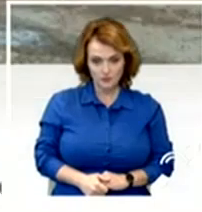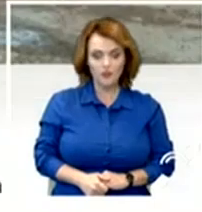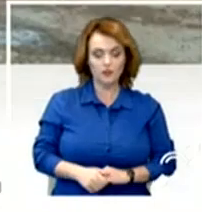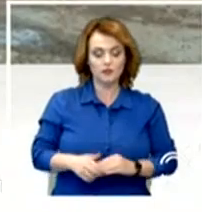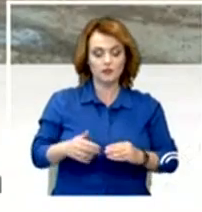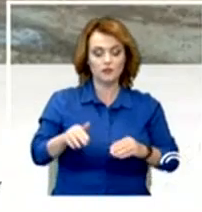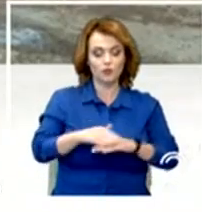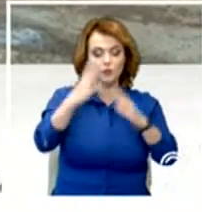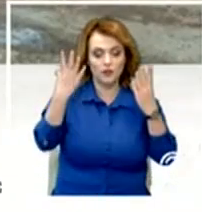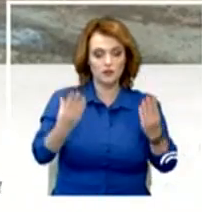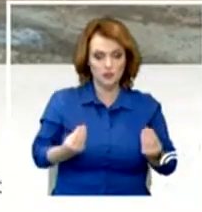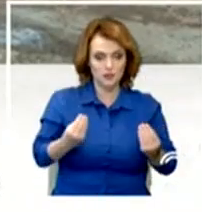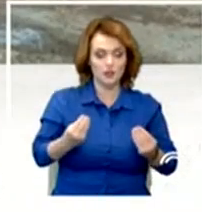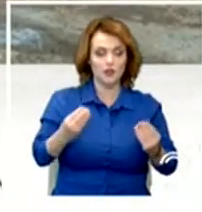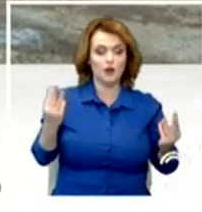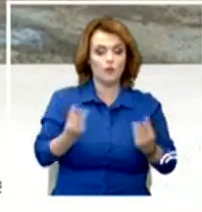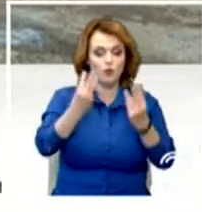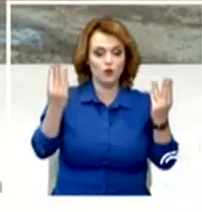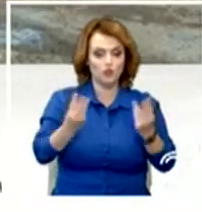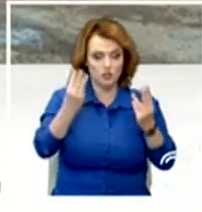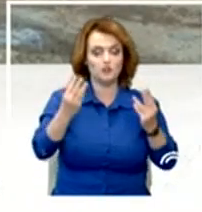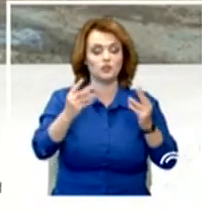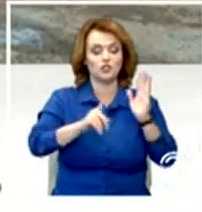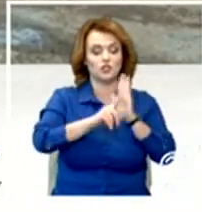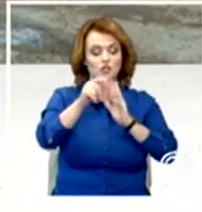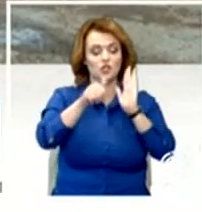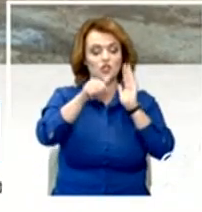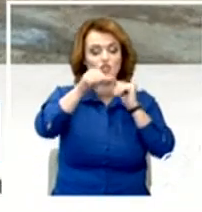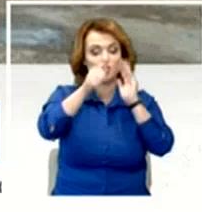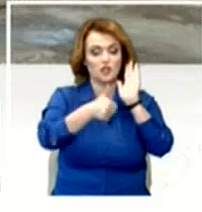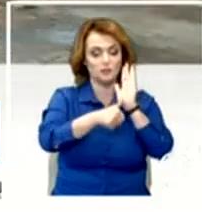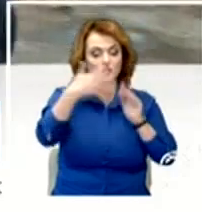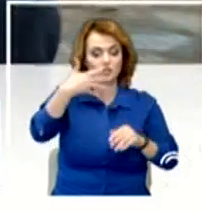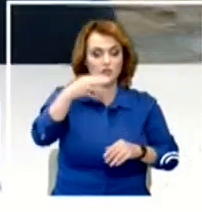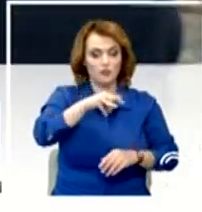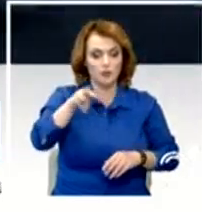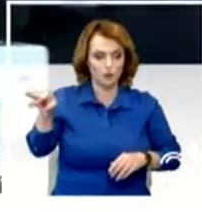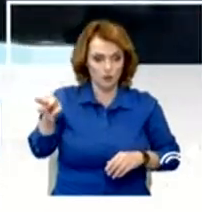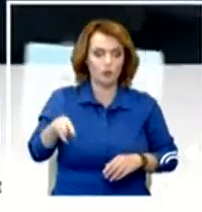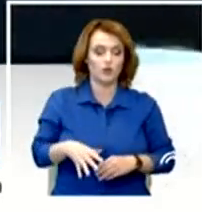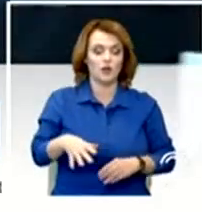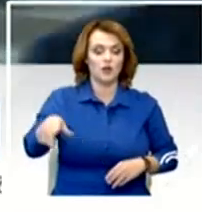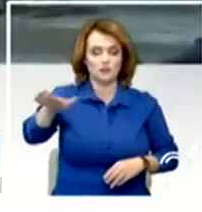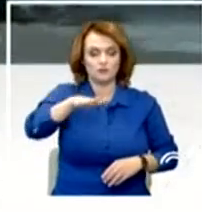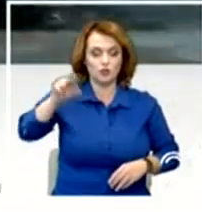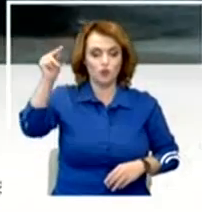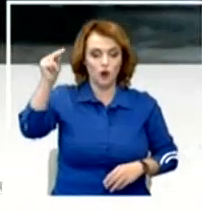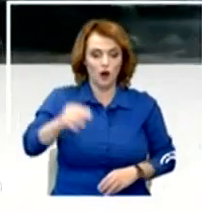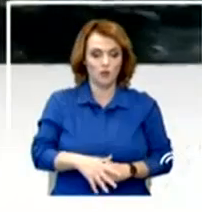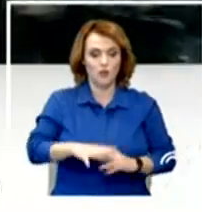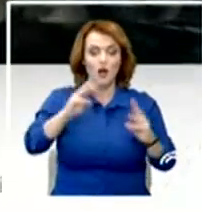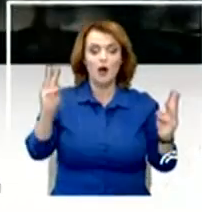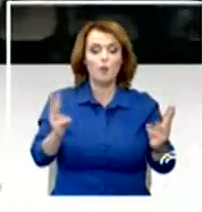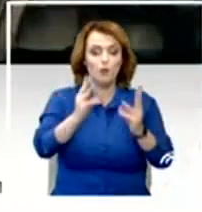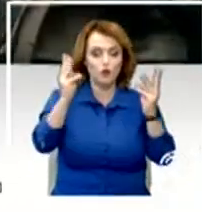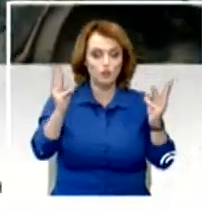Bun găsit, incendiul a izbucnit la ora 16:50 pe strada voluntarilor 15 din sectorul Ciocana. Incendiul